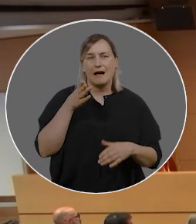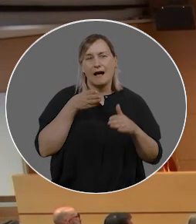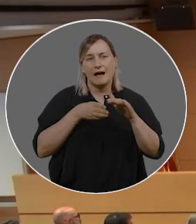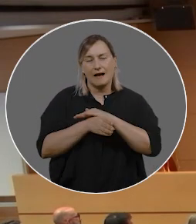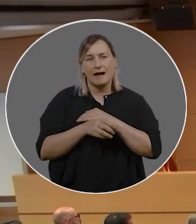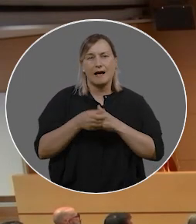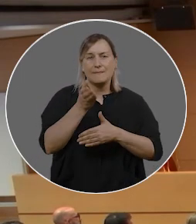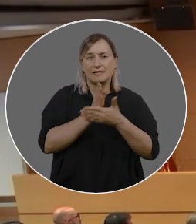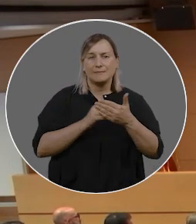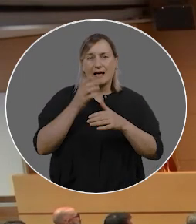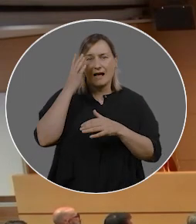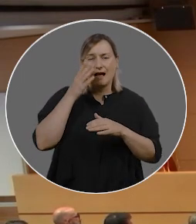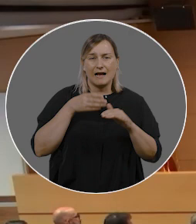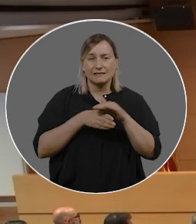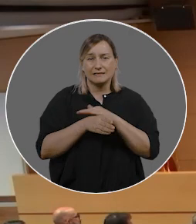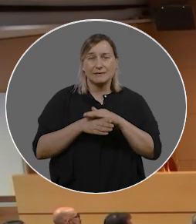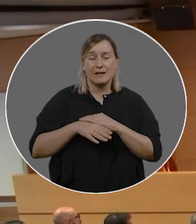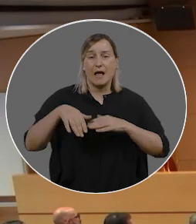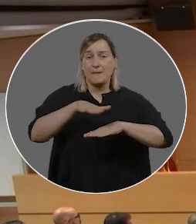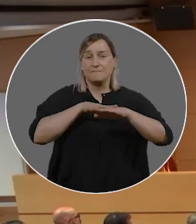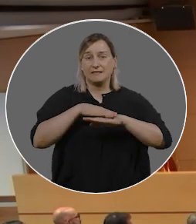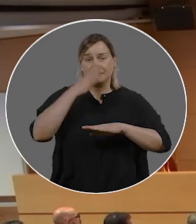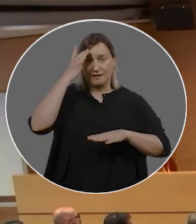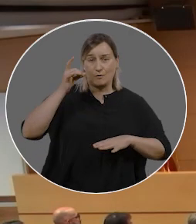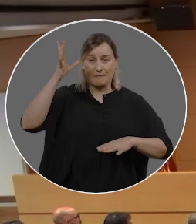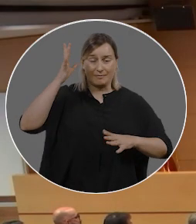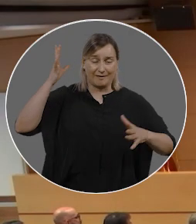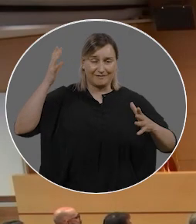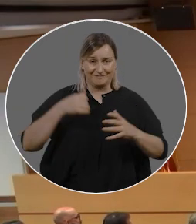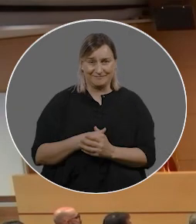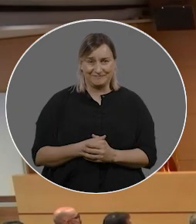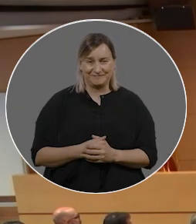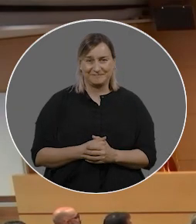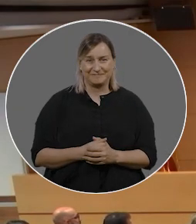del parcialment accessible és una cosa que s'ha inventat al Ministeri.